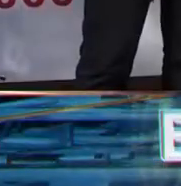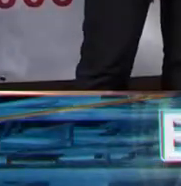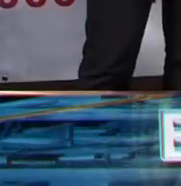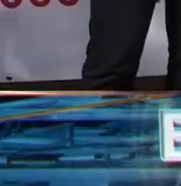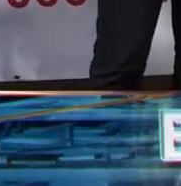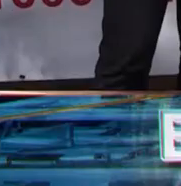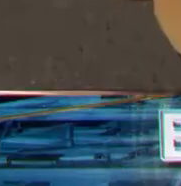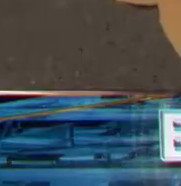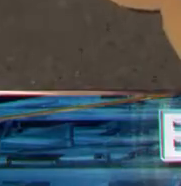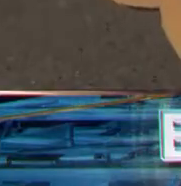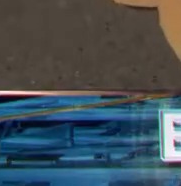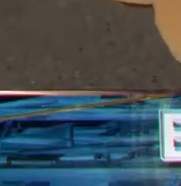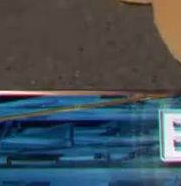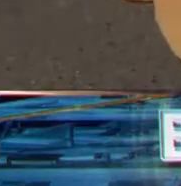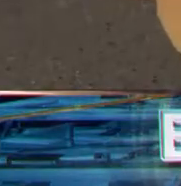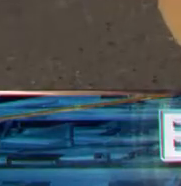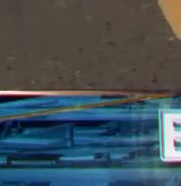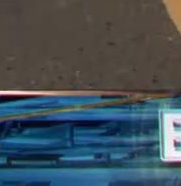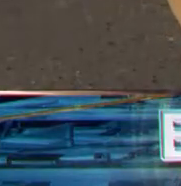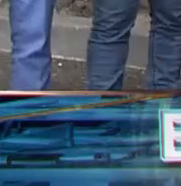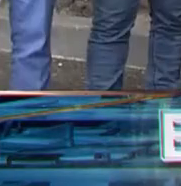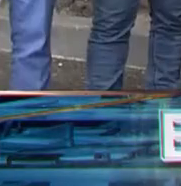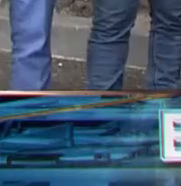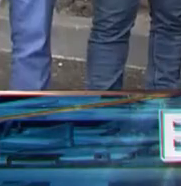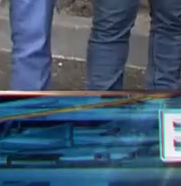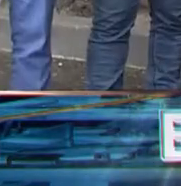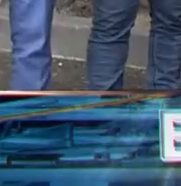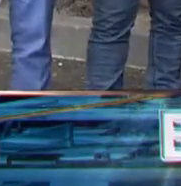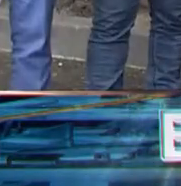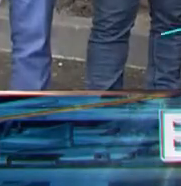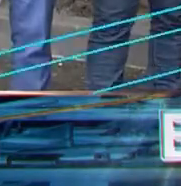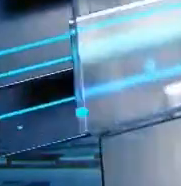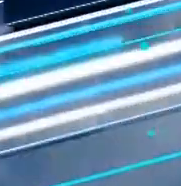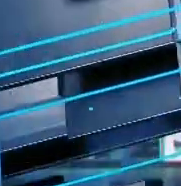Қарекет қорынан шарапат. Талдықорғанда жалғыз бастанаға баспана берілді.